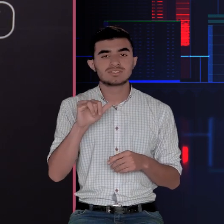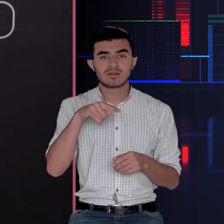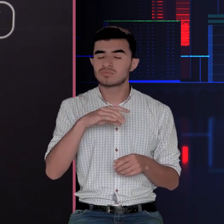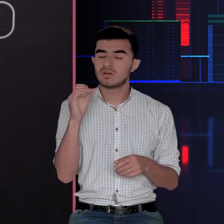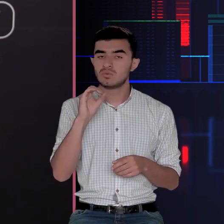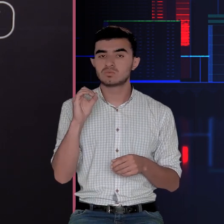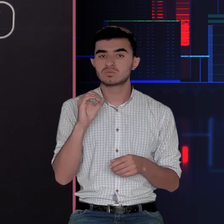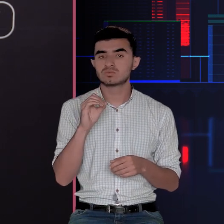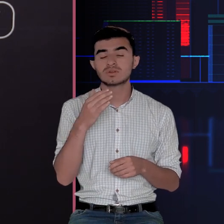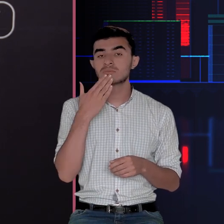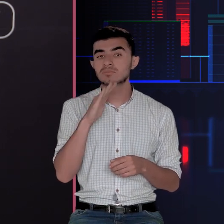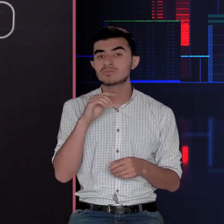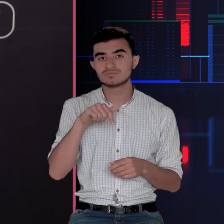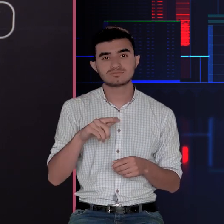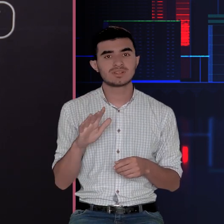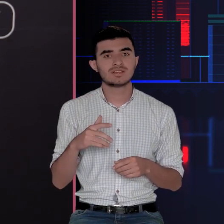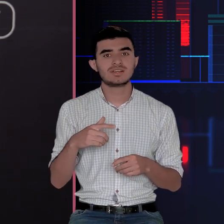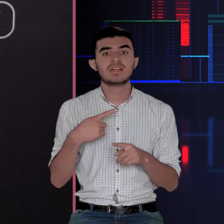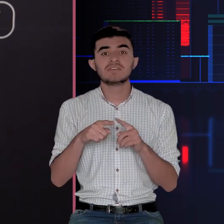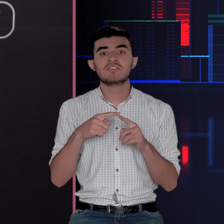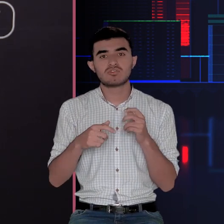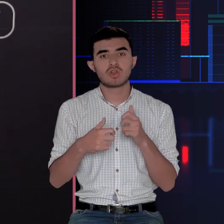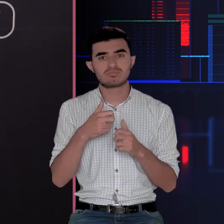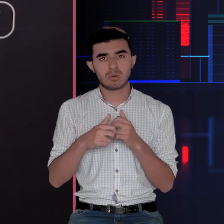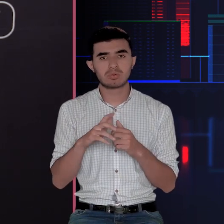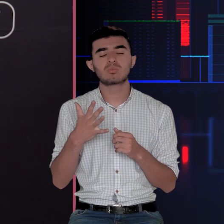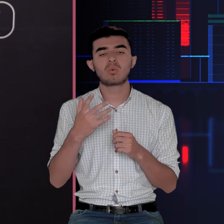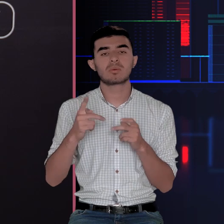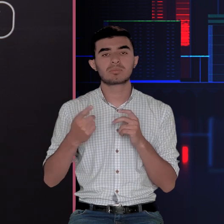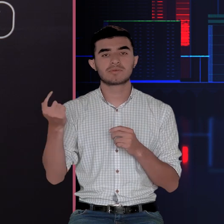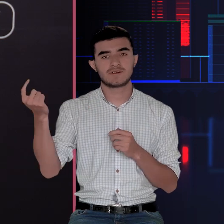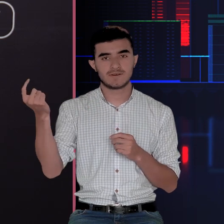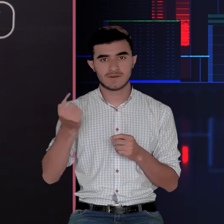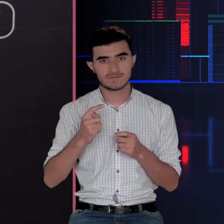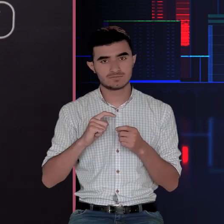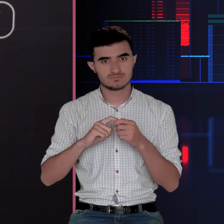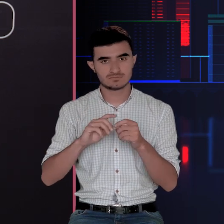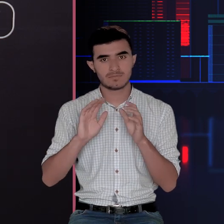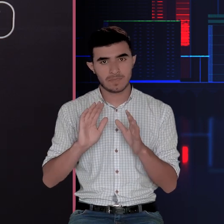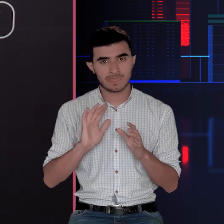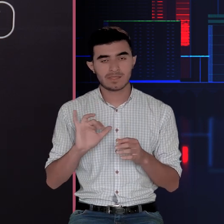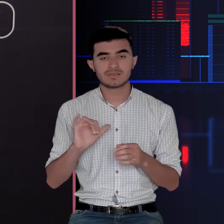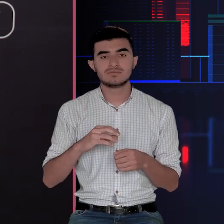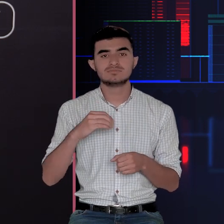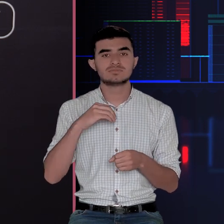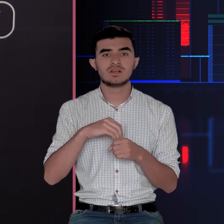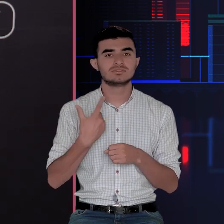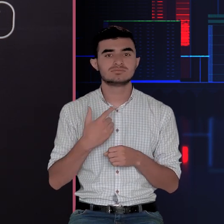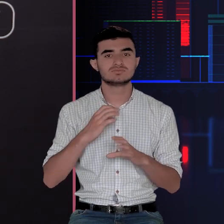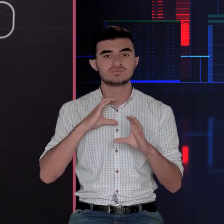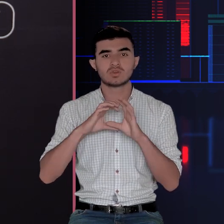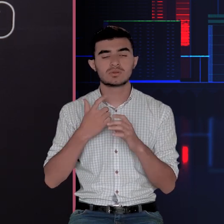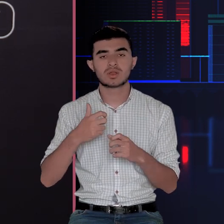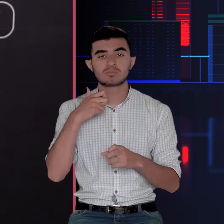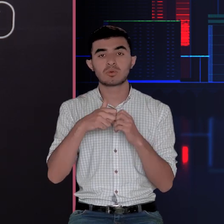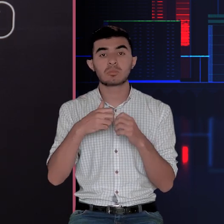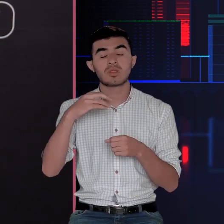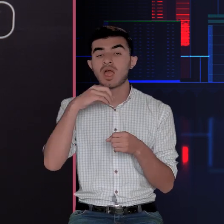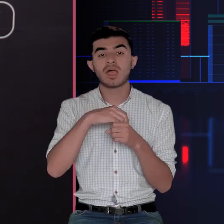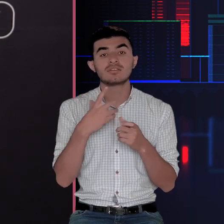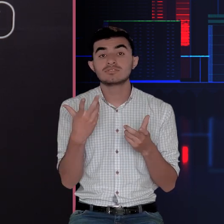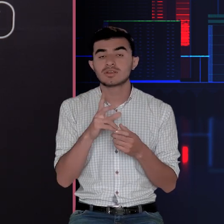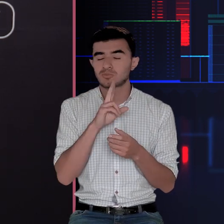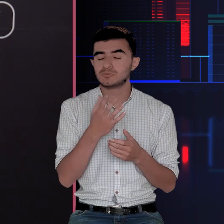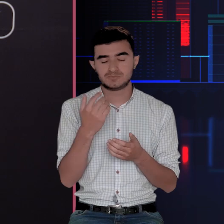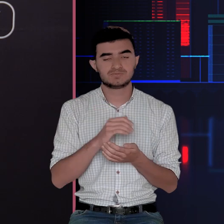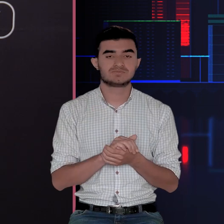आता है यूजली, और फिर लेट मी टॉक अ लिटिल बिट अबाउट द प्रॉब्लम्स एज वेल, क्योंकि यहाँ पे प्रॉब्लम ये है कि जब